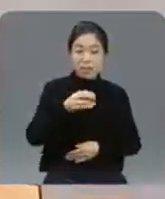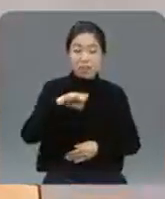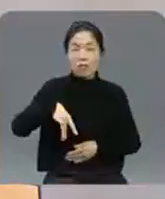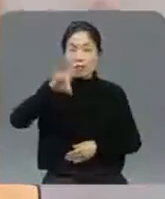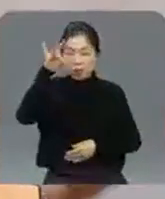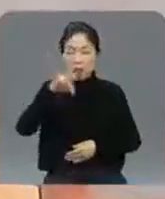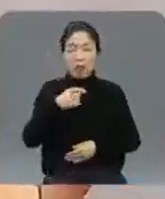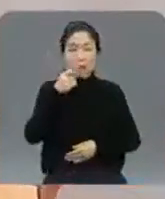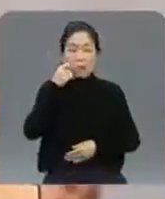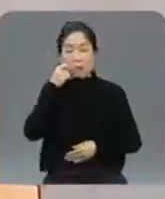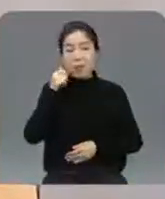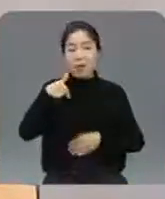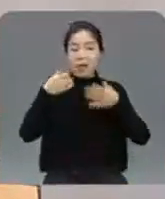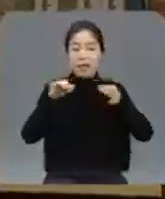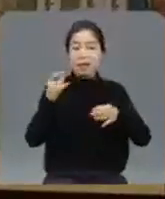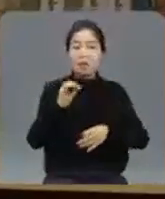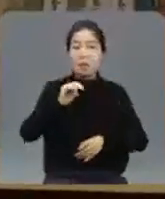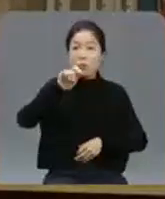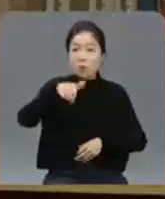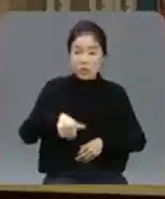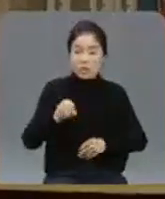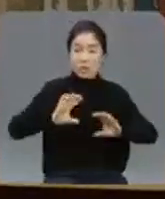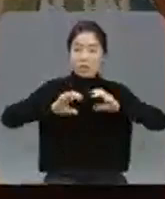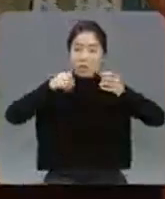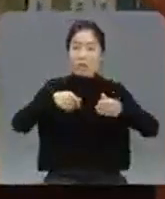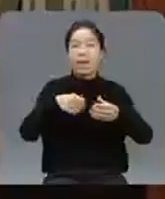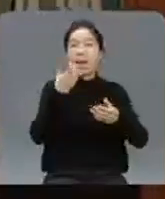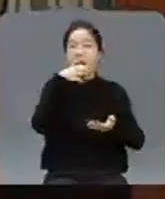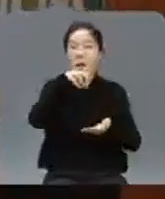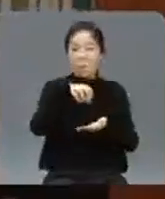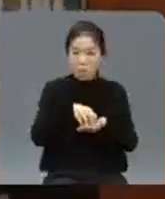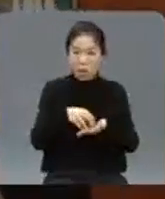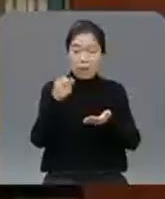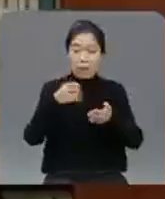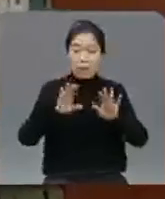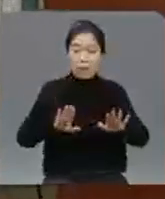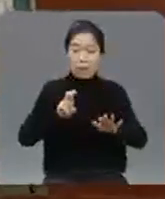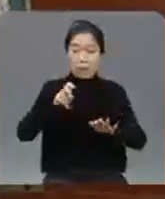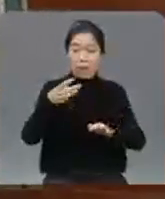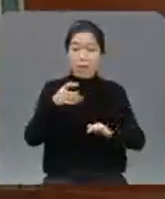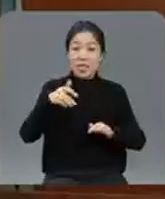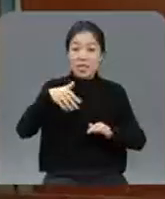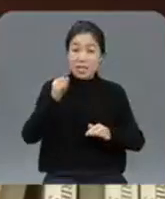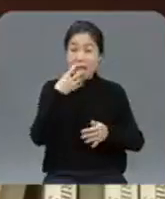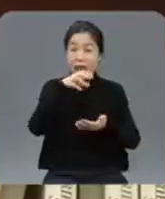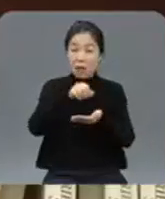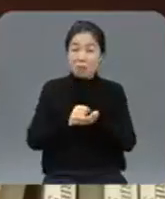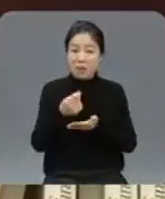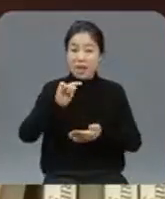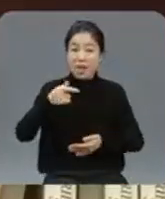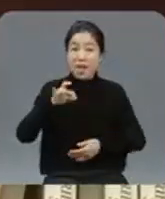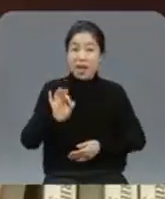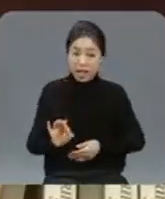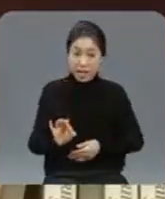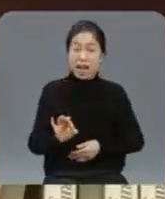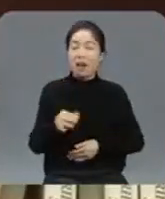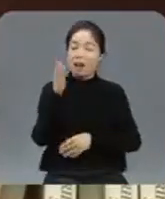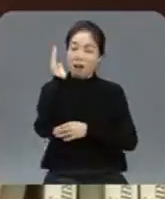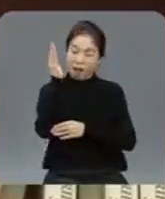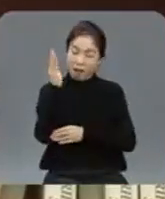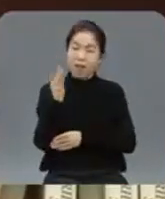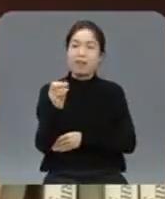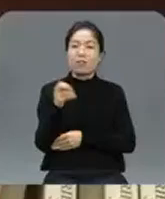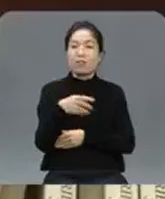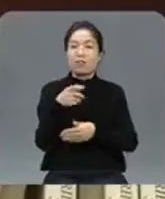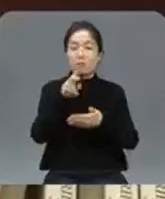밀리언셀러 소설가 김홍신 세계 문학상인 부상에 이어 매디 치상을 받은 작가 한강 등이 강과 함께